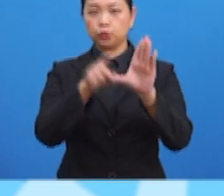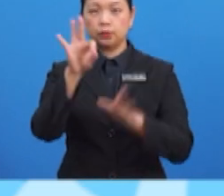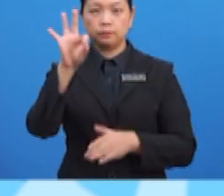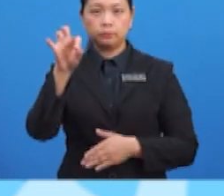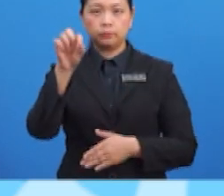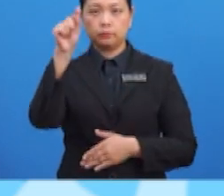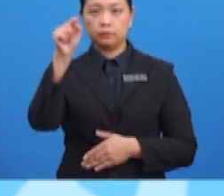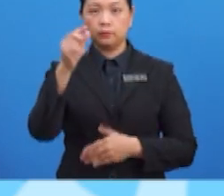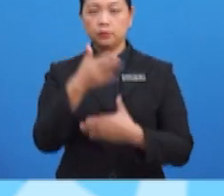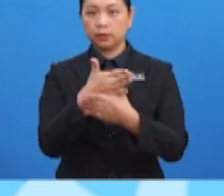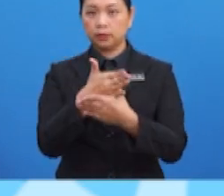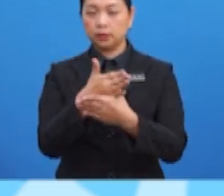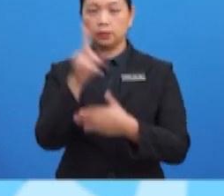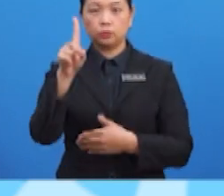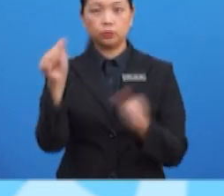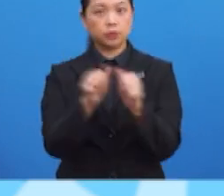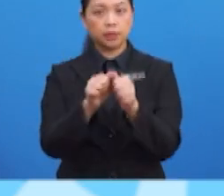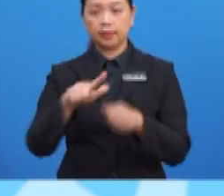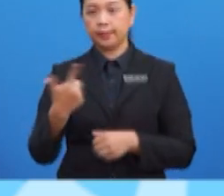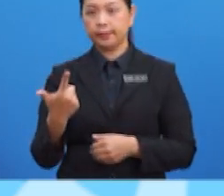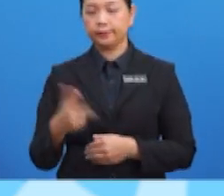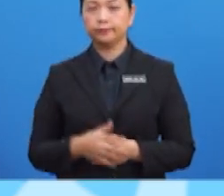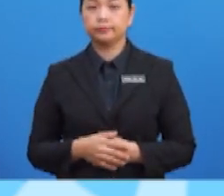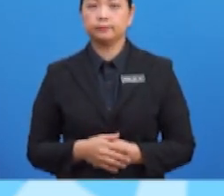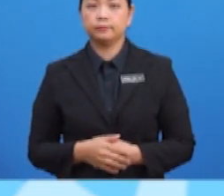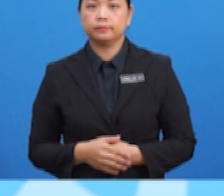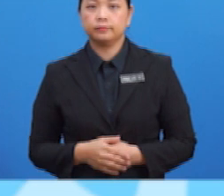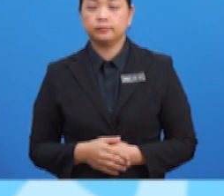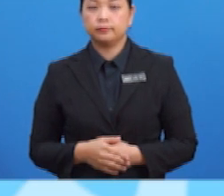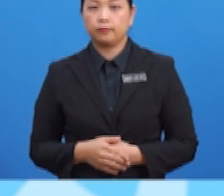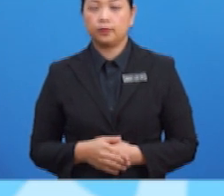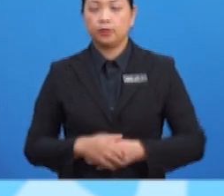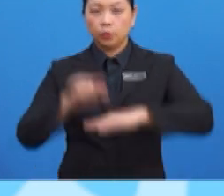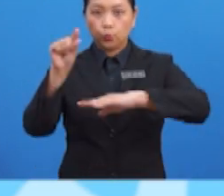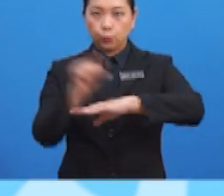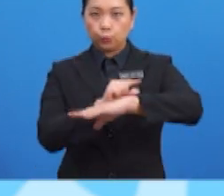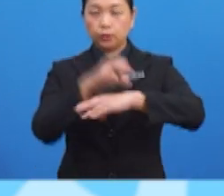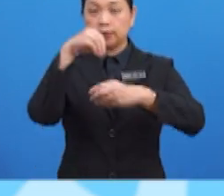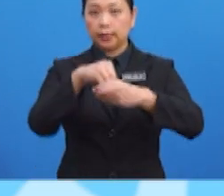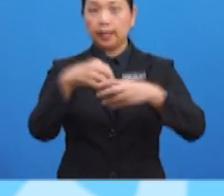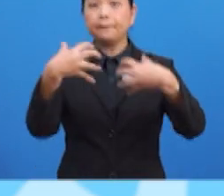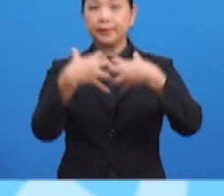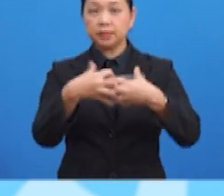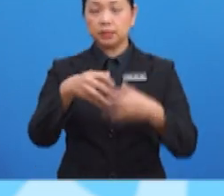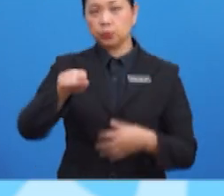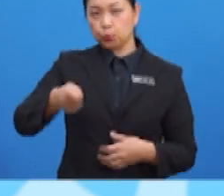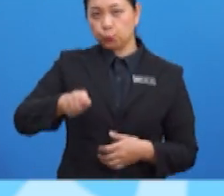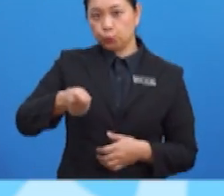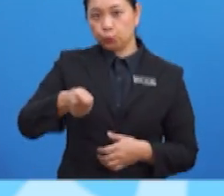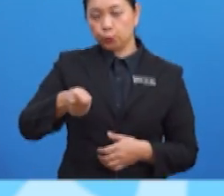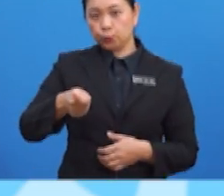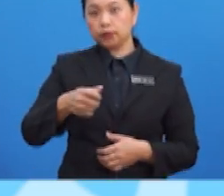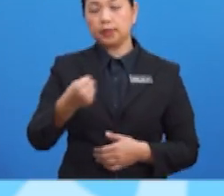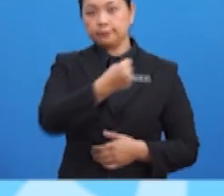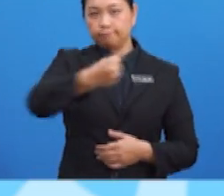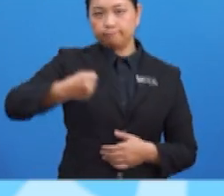darjah antara satu sama lain. Gear serong digunakan dalam mesin gerudi tangan dan alat